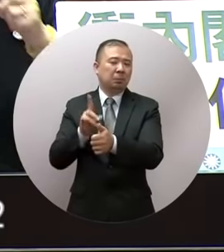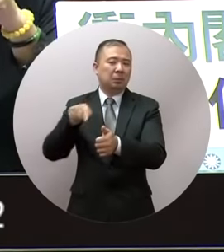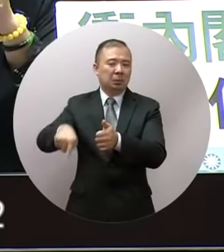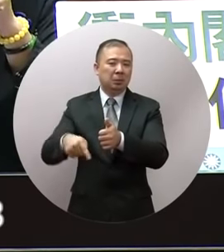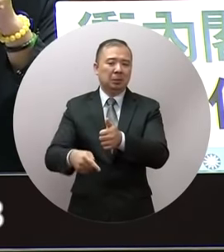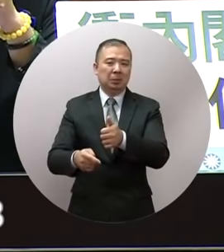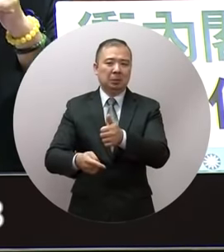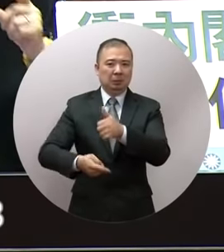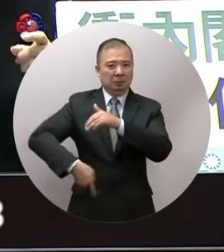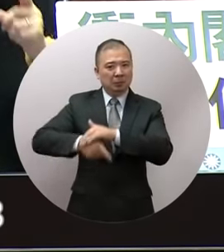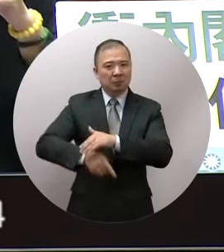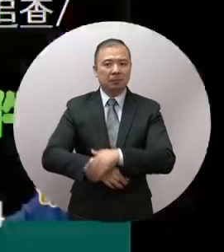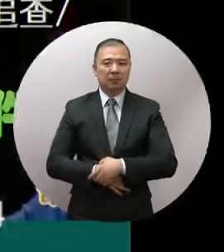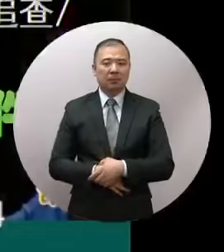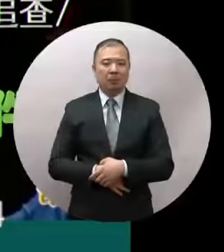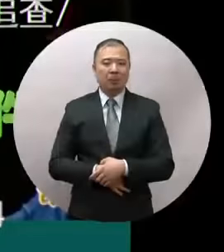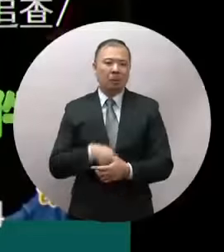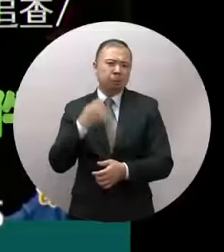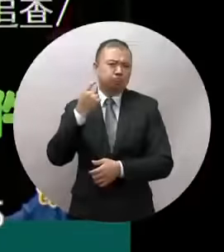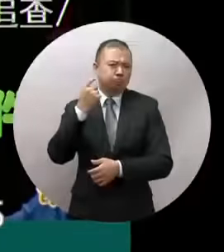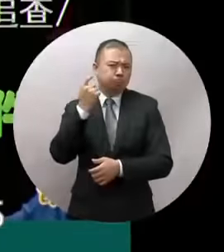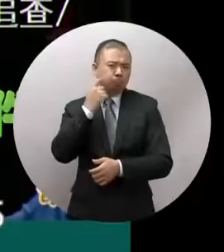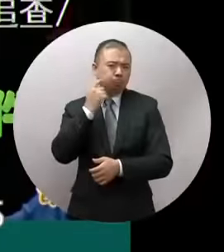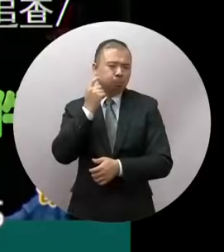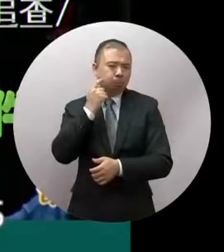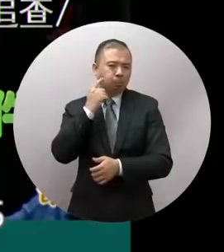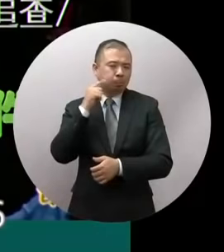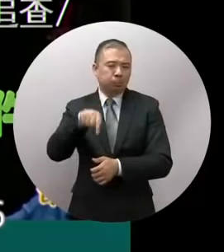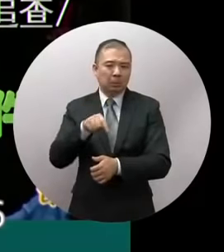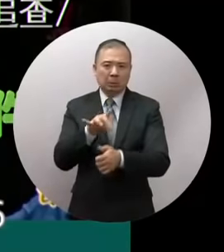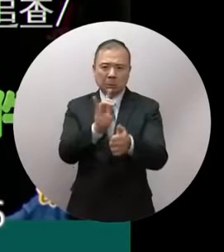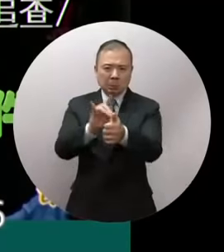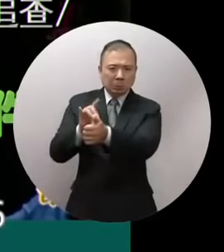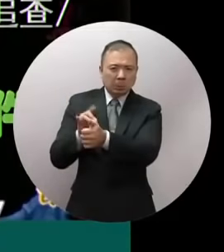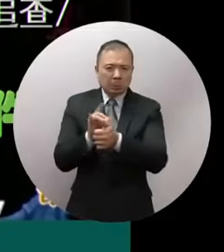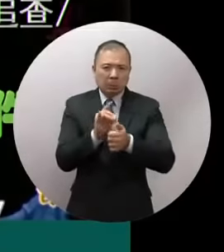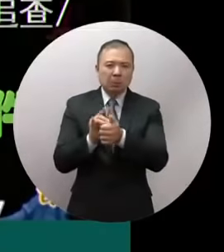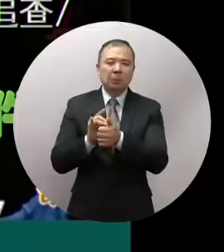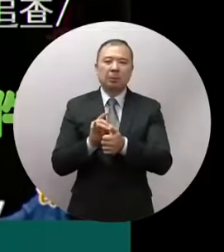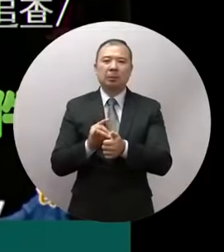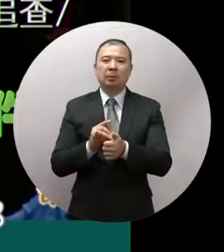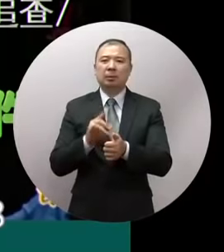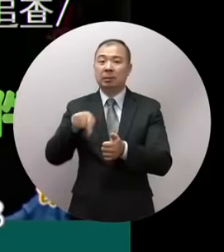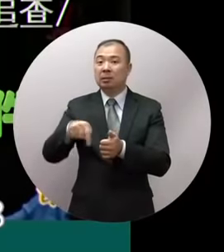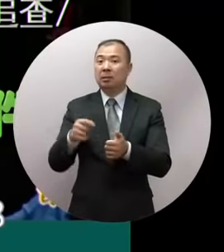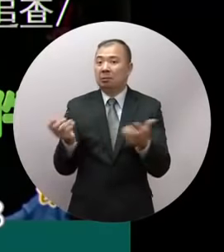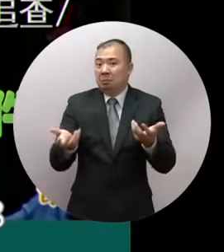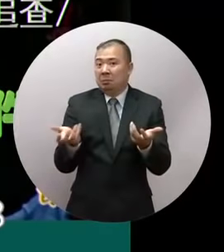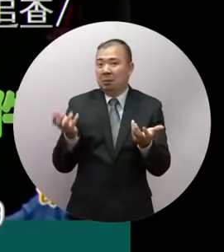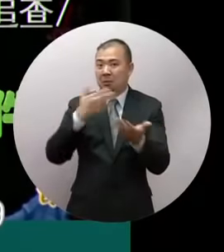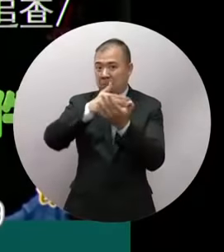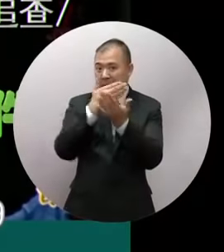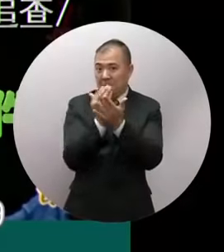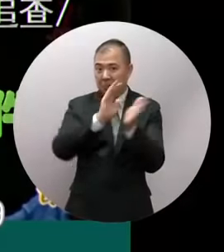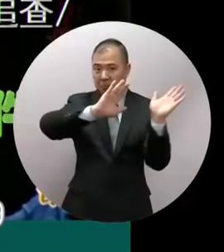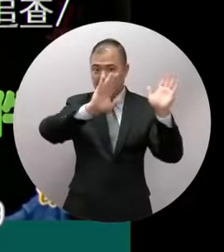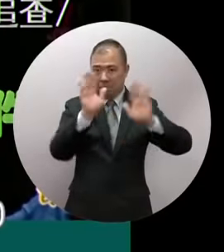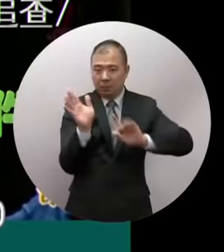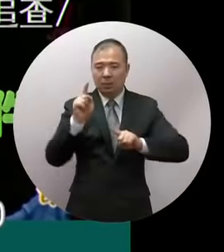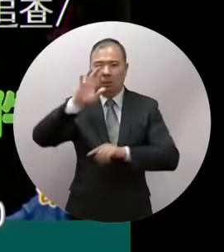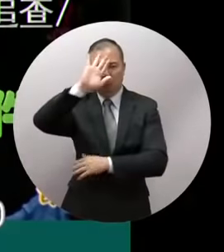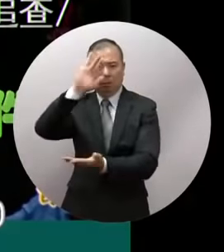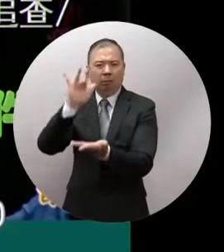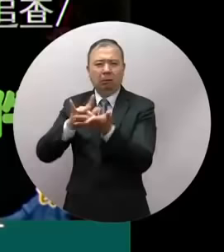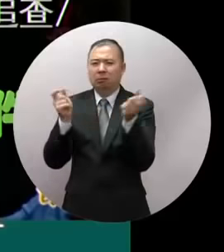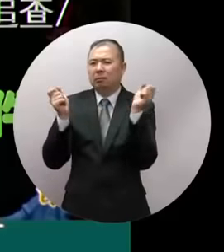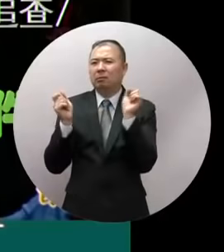诈欺犯罪，诈欺犯罪的那个太阳哦，诈骗呐哈，其实就像病毒一样，